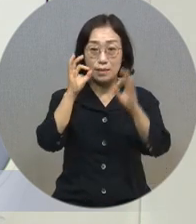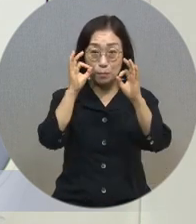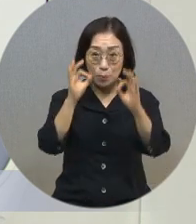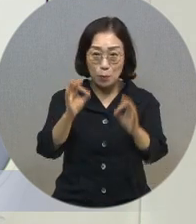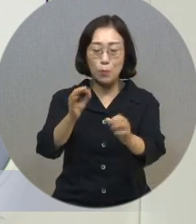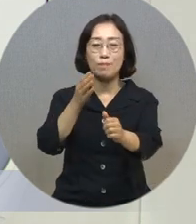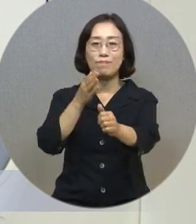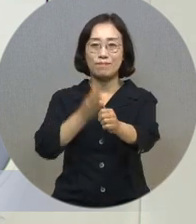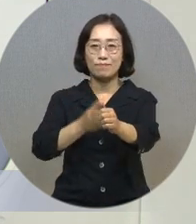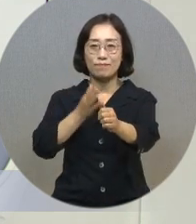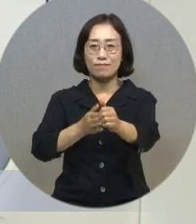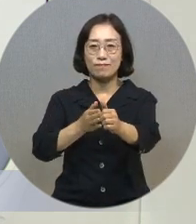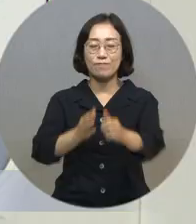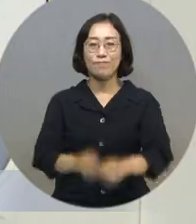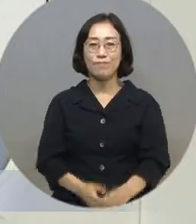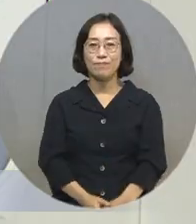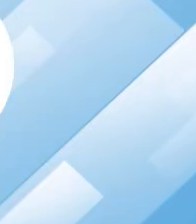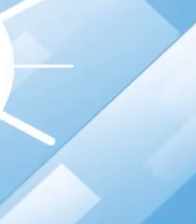확인할 수